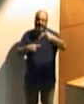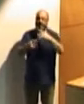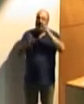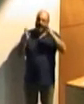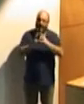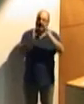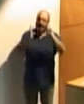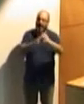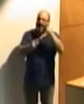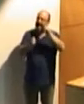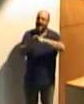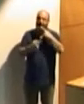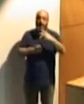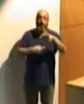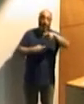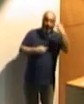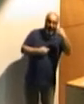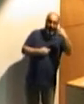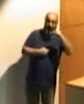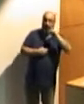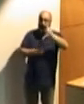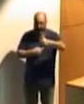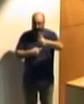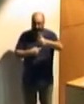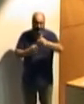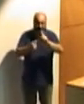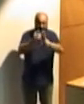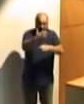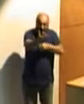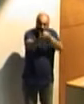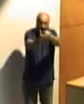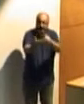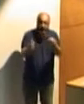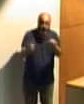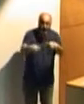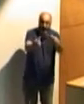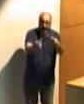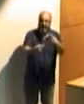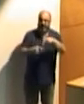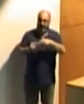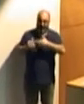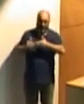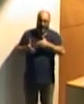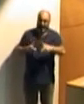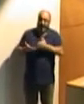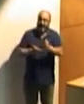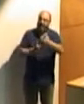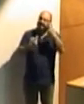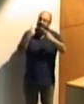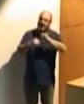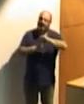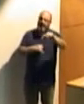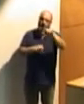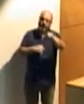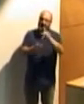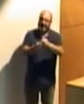de l'exposition humains demain je courais iriez-vous qui est présenté au quai des savoirs jusqu'au 2 septembre que je vous invite à découvrir également si